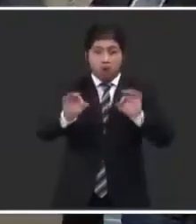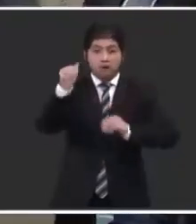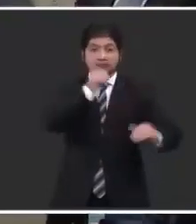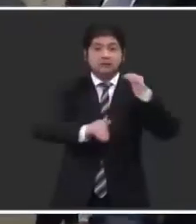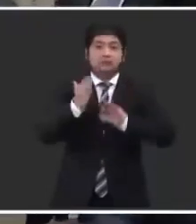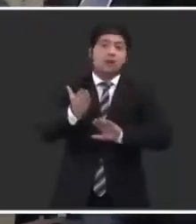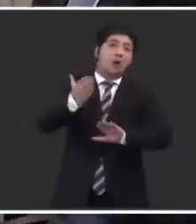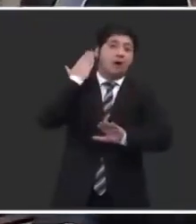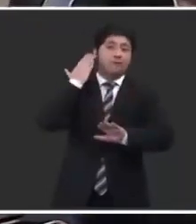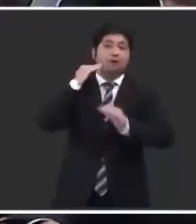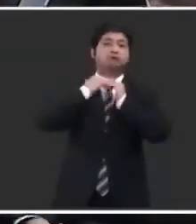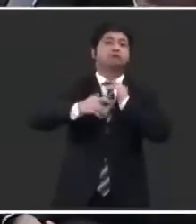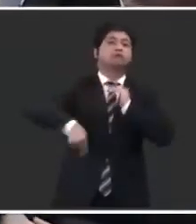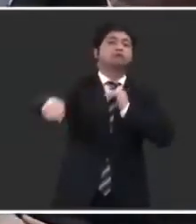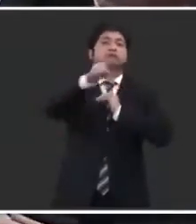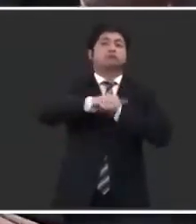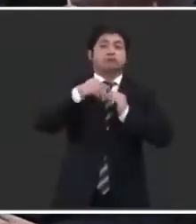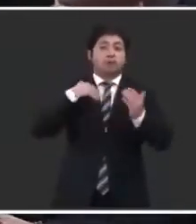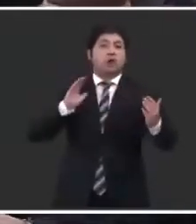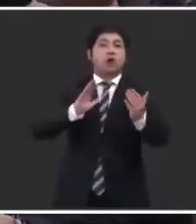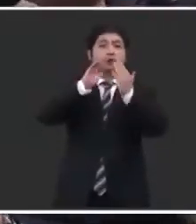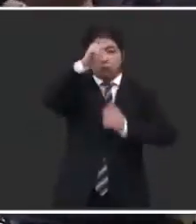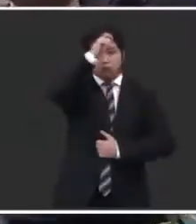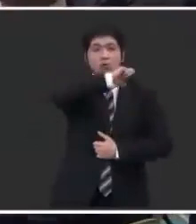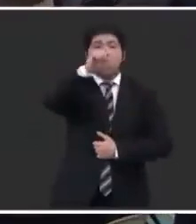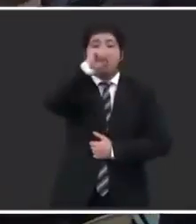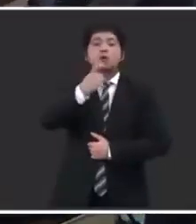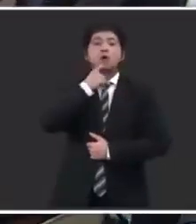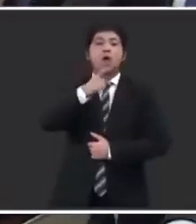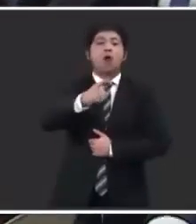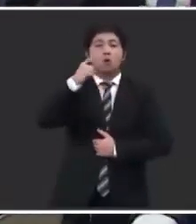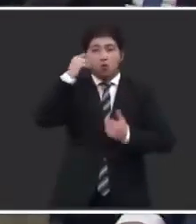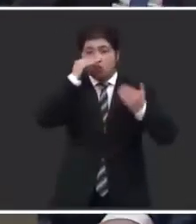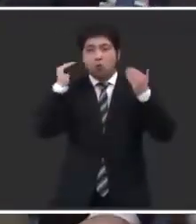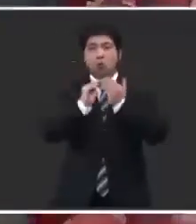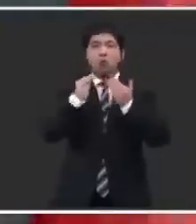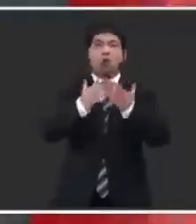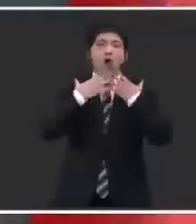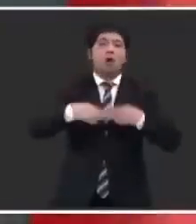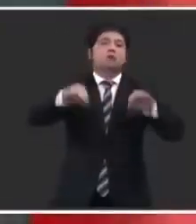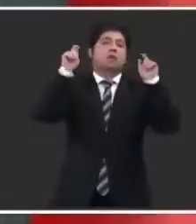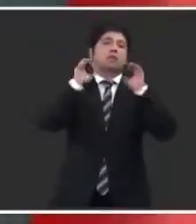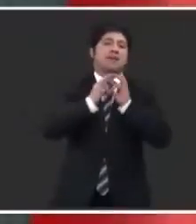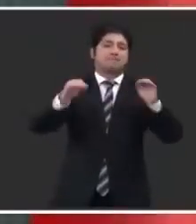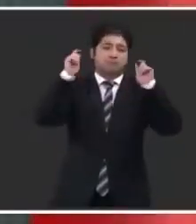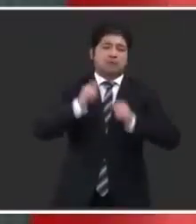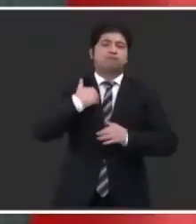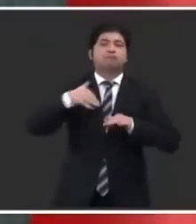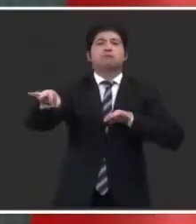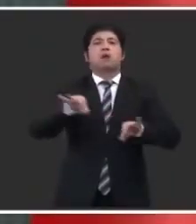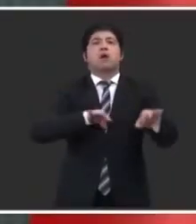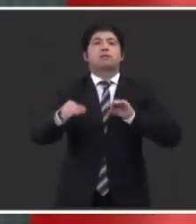önce kamuoyunun karşısına Türkiye 100 Yılı vizyonuna uygun bir hazırlıkla çıkmayı planlıyoruz